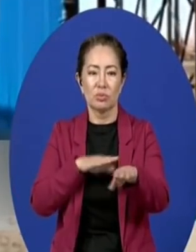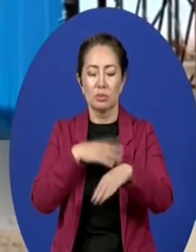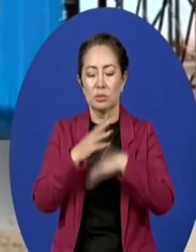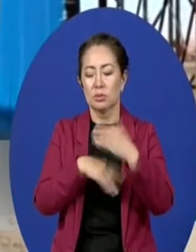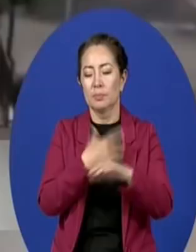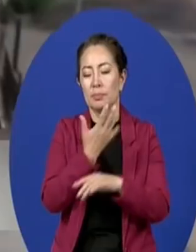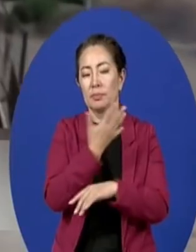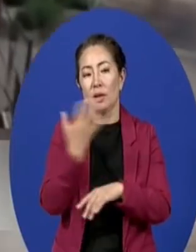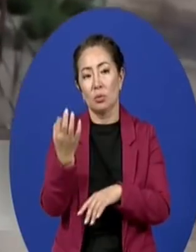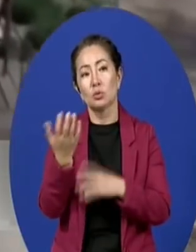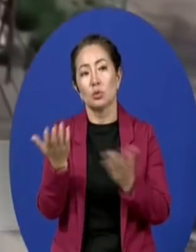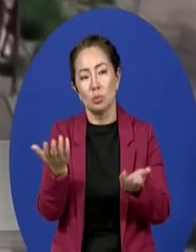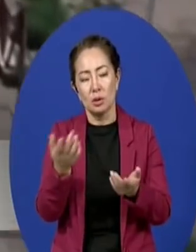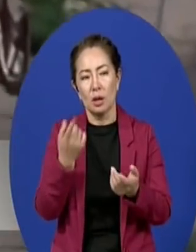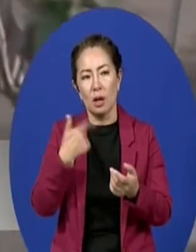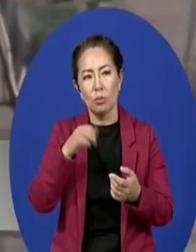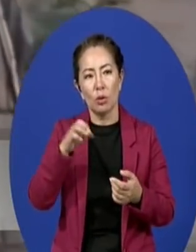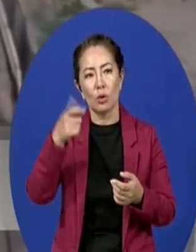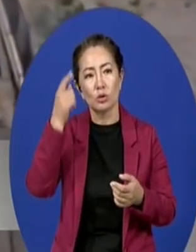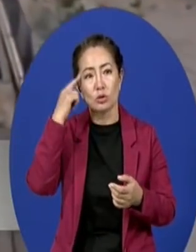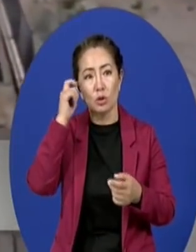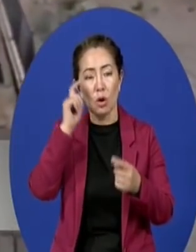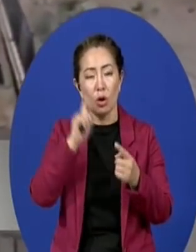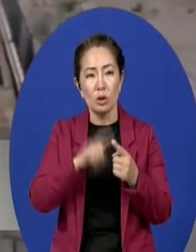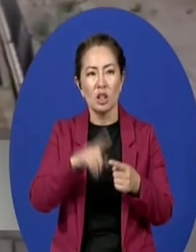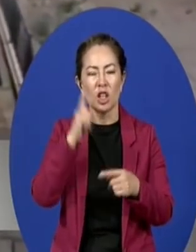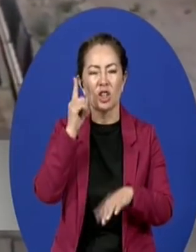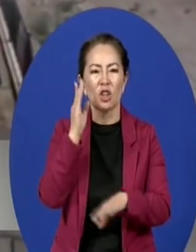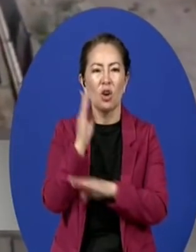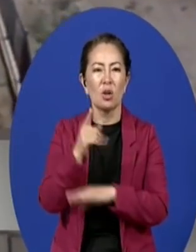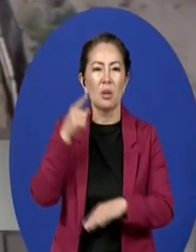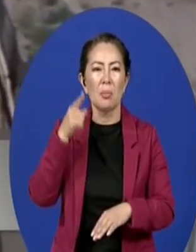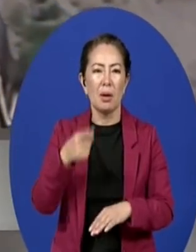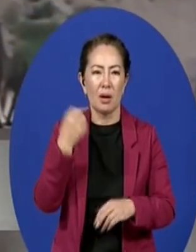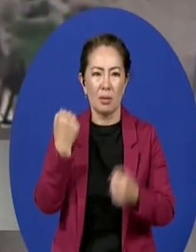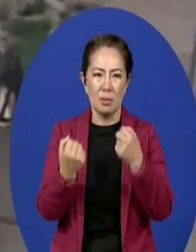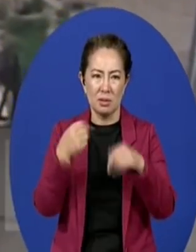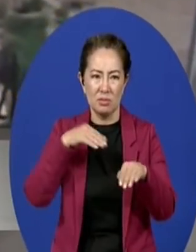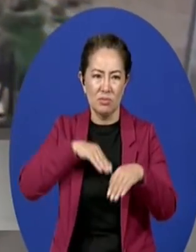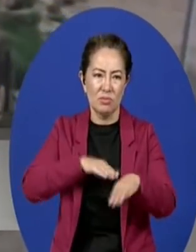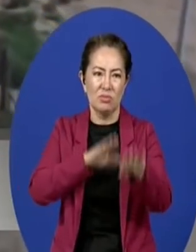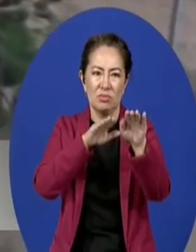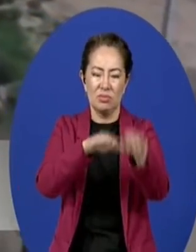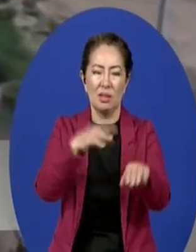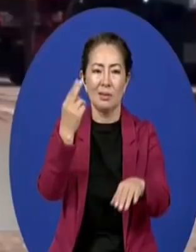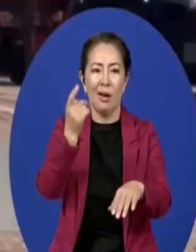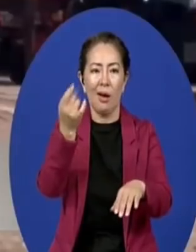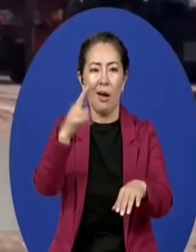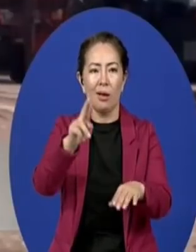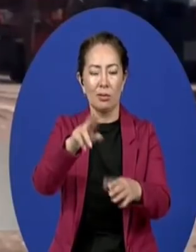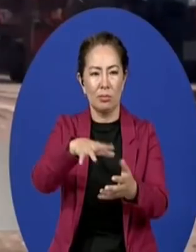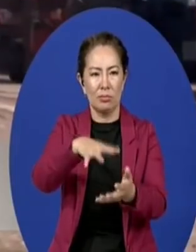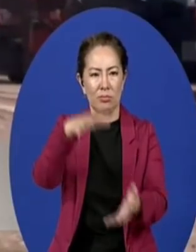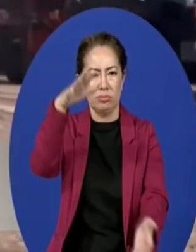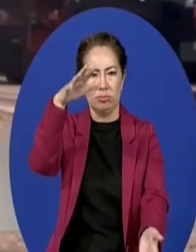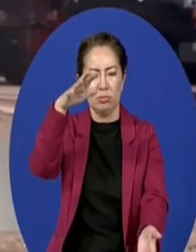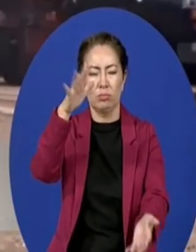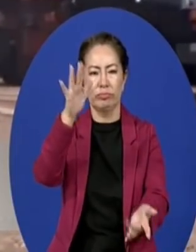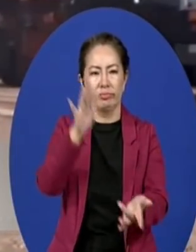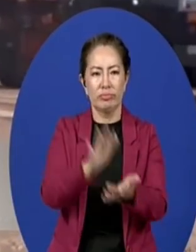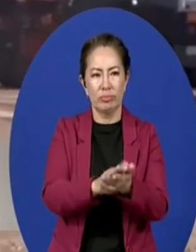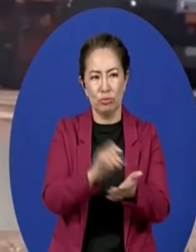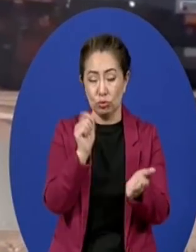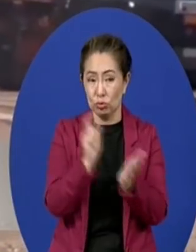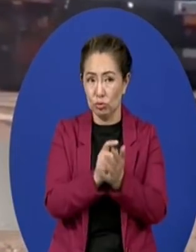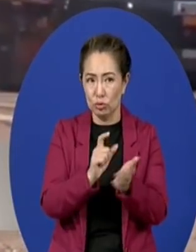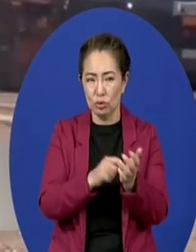500. Тэгээ одоо бидний гол зорилго бол өдөрт 1000 машин гарч иж тэр одоо цаадан дээр байгаа нүрс маань одоо хурдан гарах